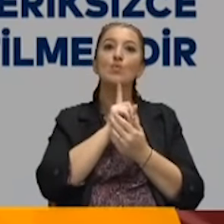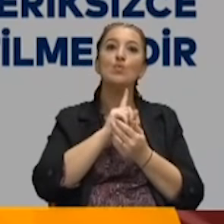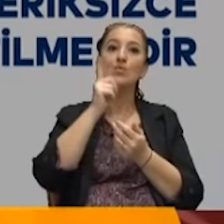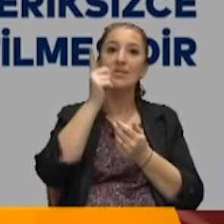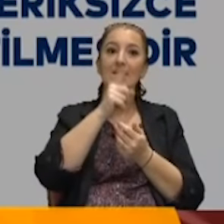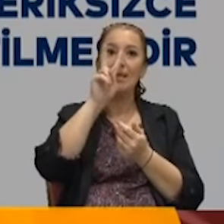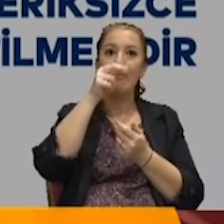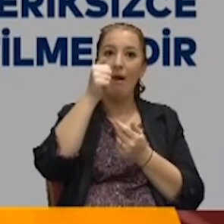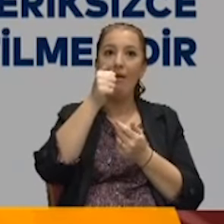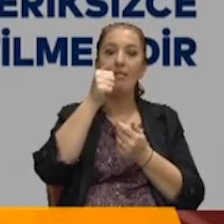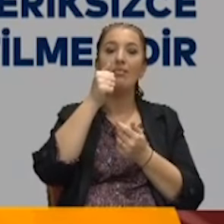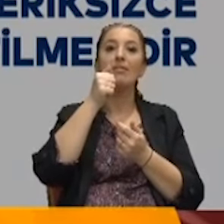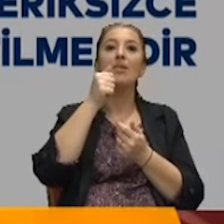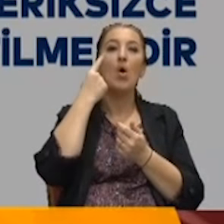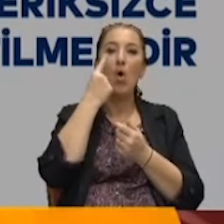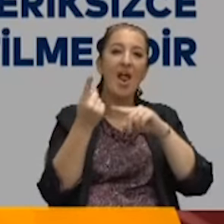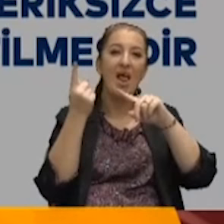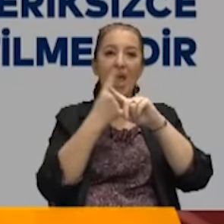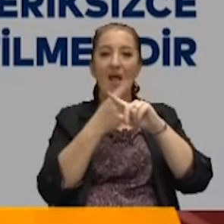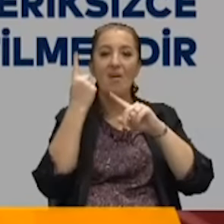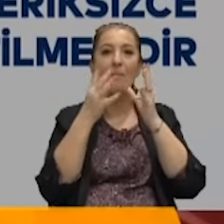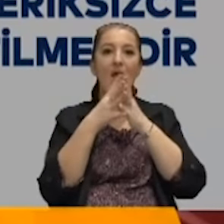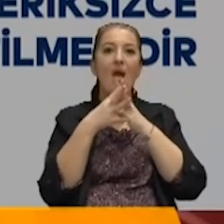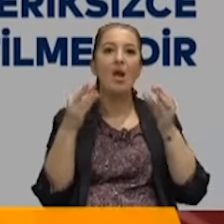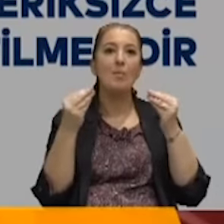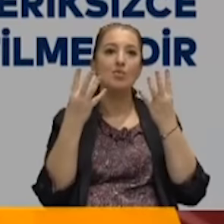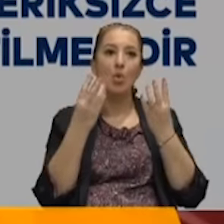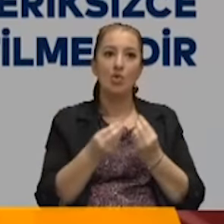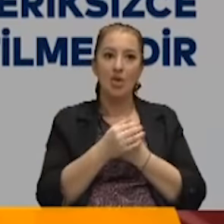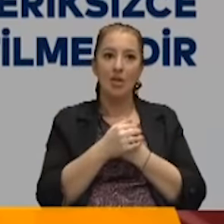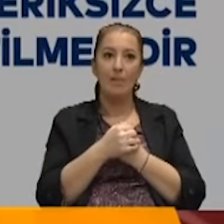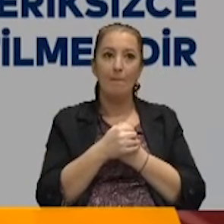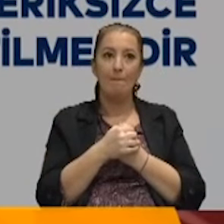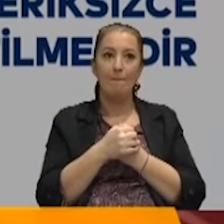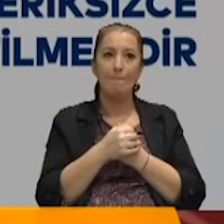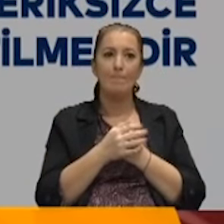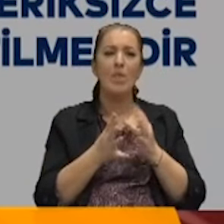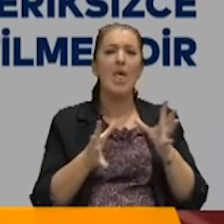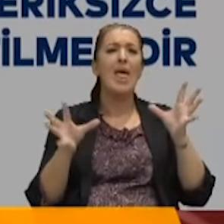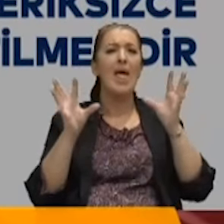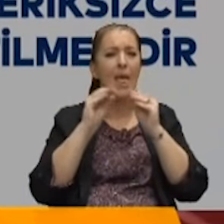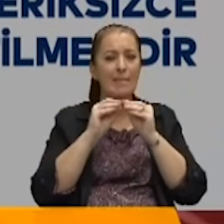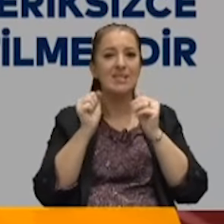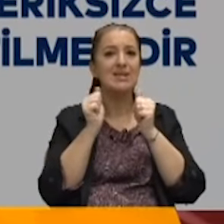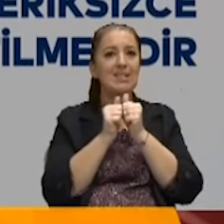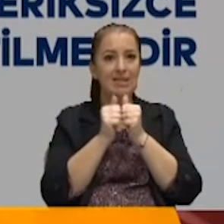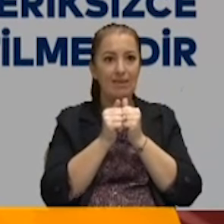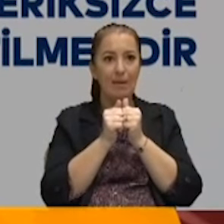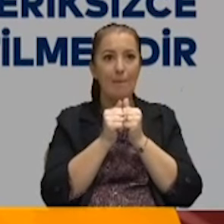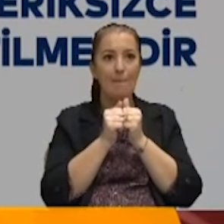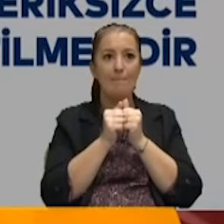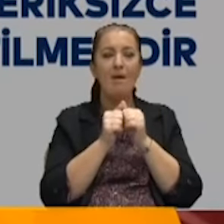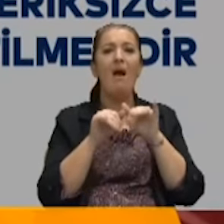%26'sı kadar ilave bir kaybımız söz konusu olacaktır. Bütün bunların yanı sıra